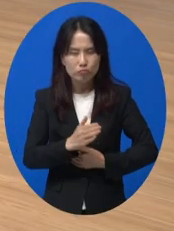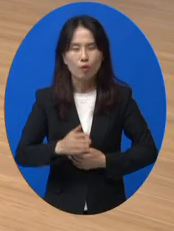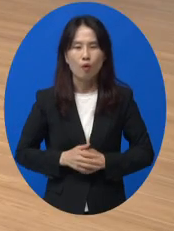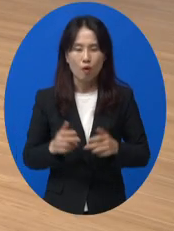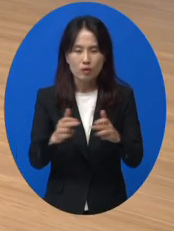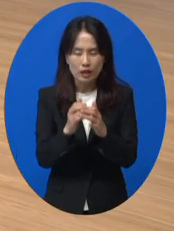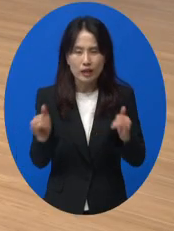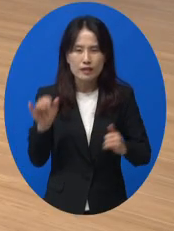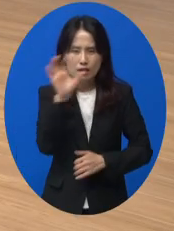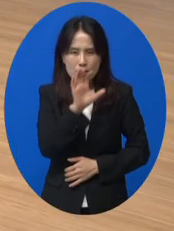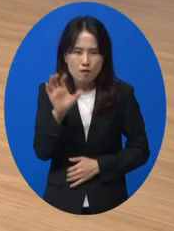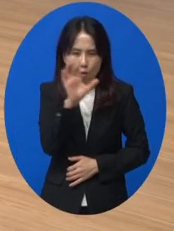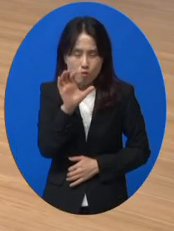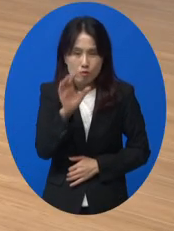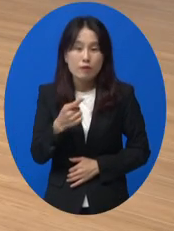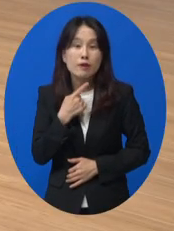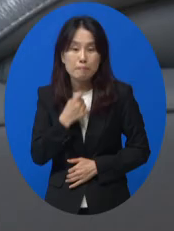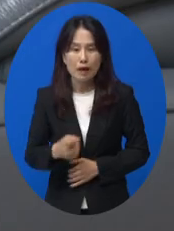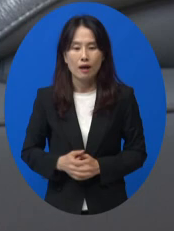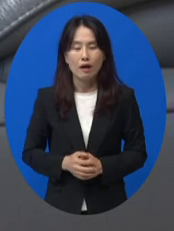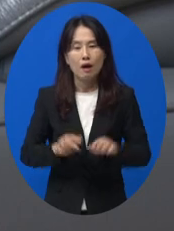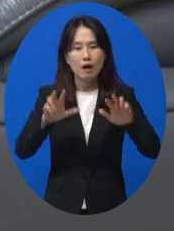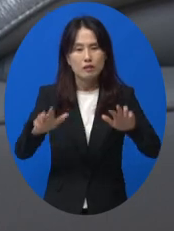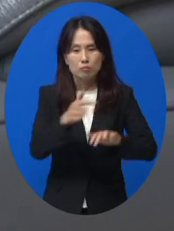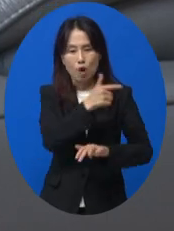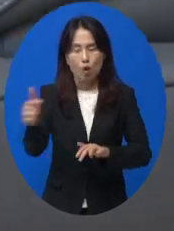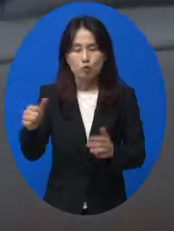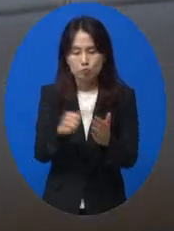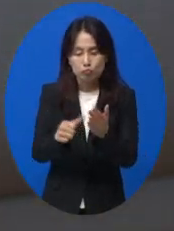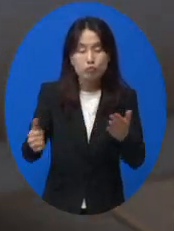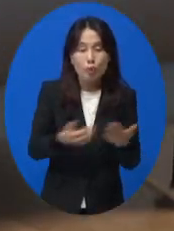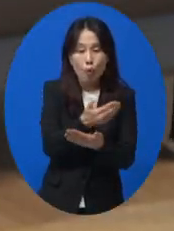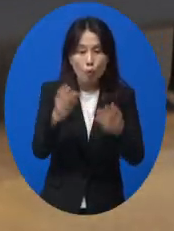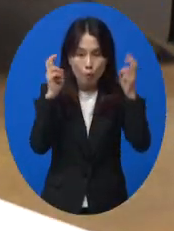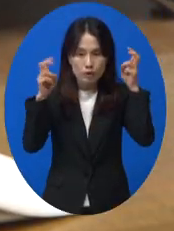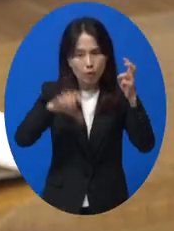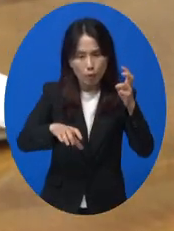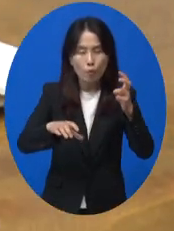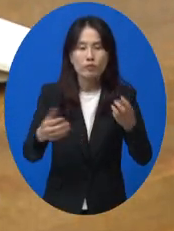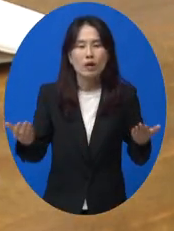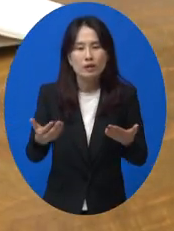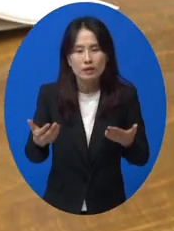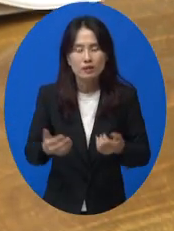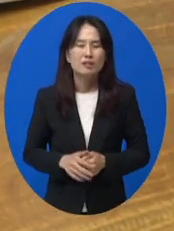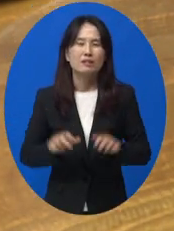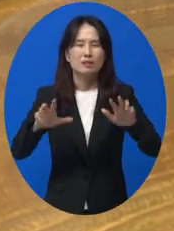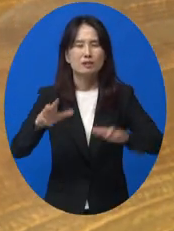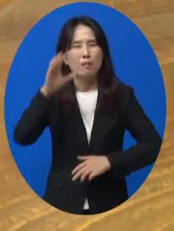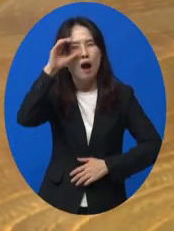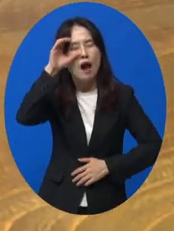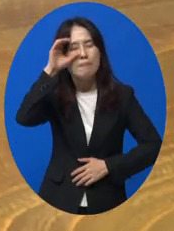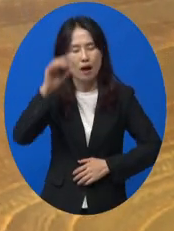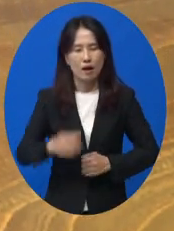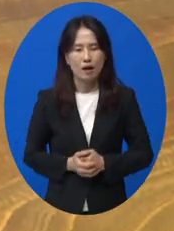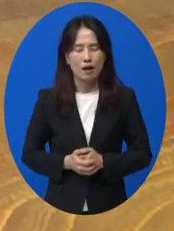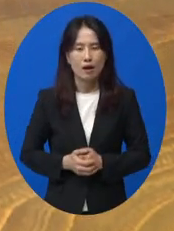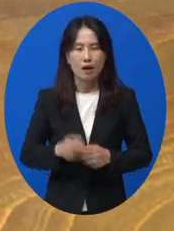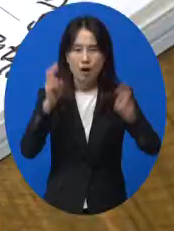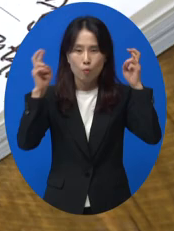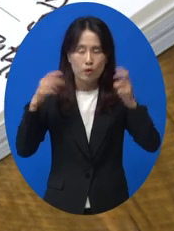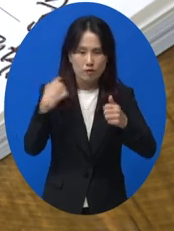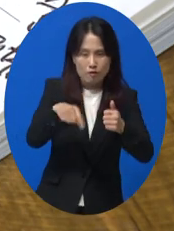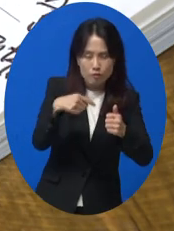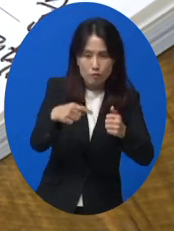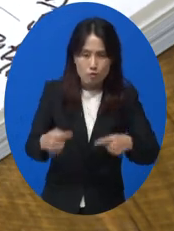직업훈련 수업을 들었습니다. 지금은 대형 물류회사에서 일을 하고 있는데 아직 계약직. 회사 교육 등을